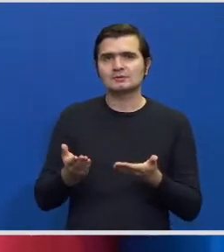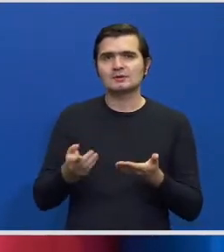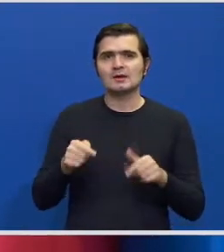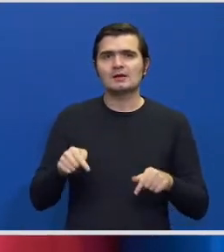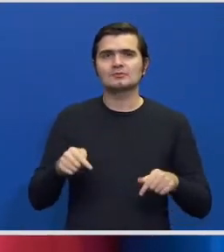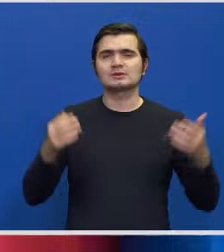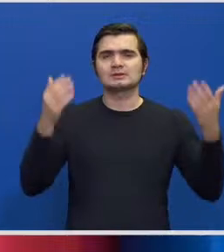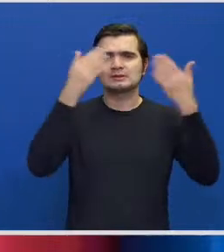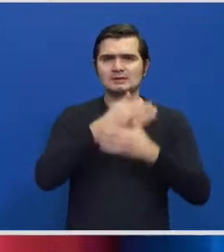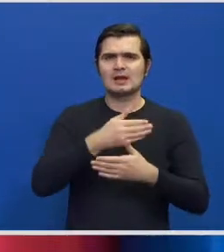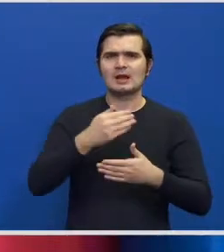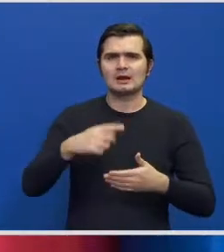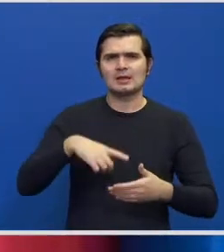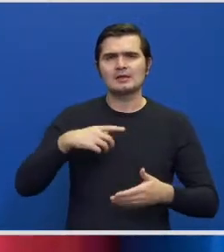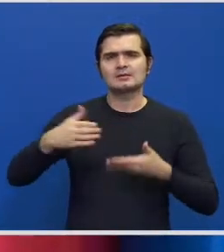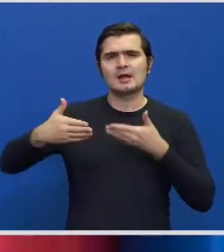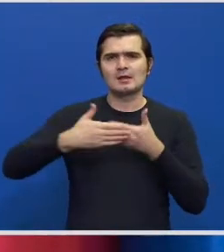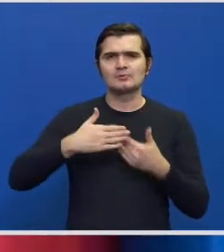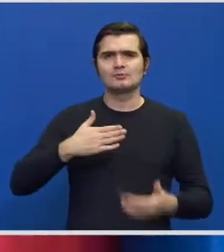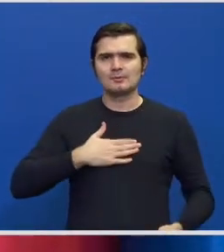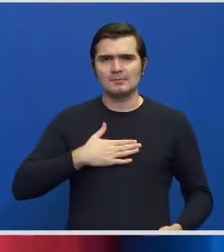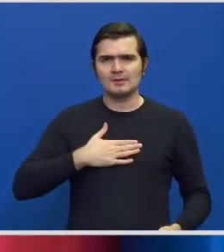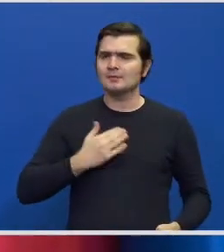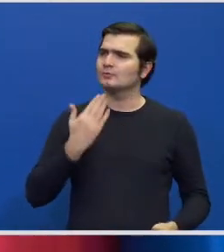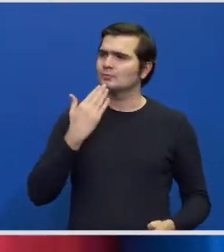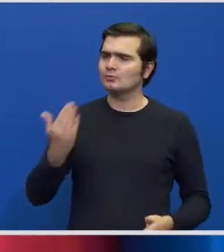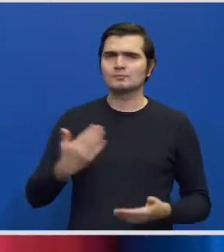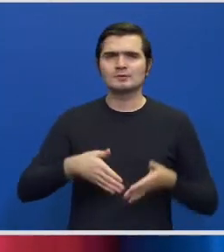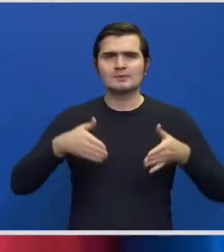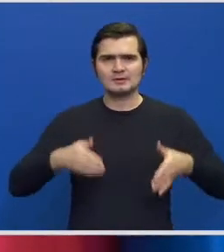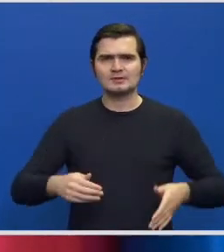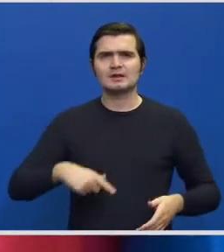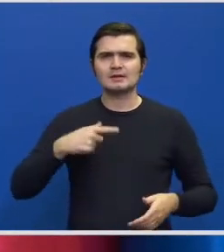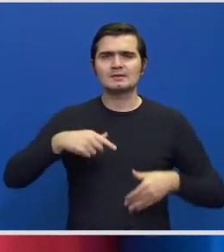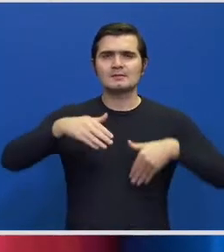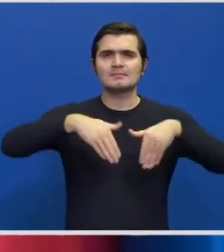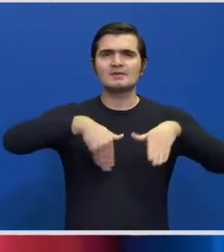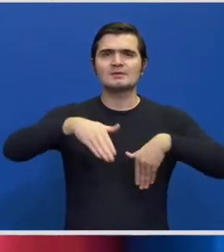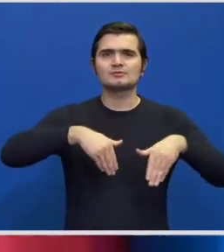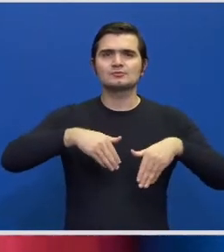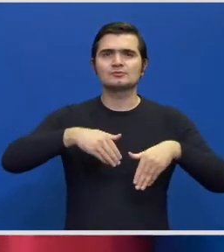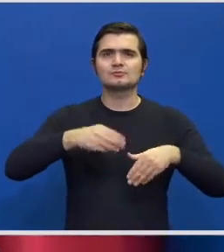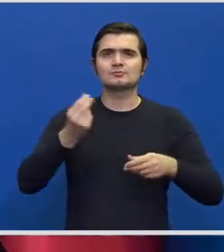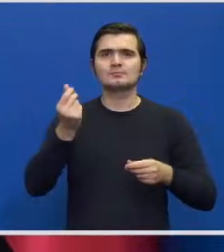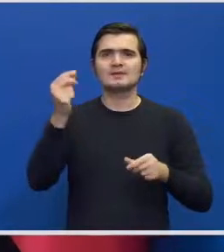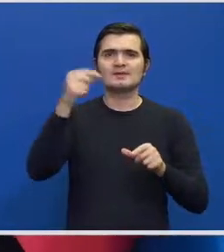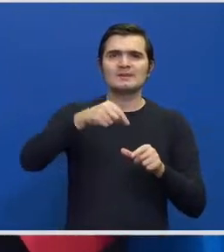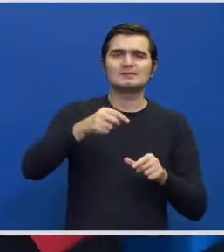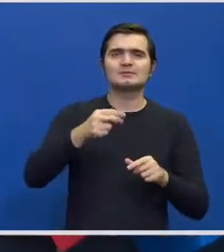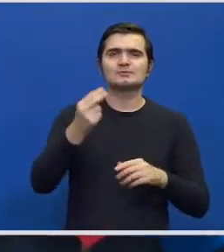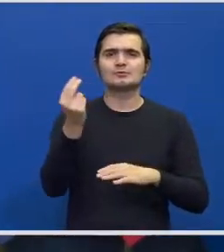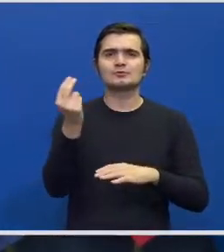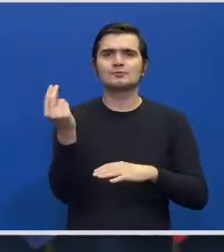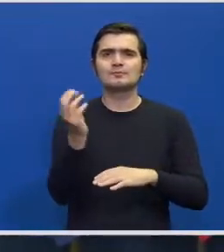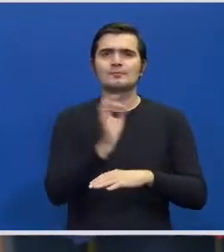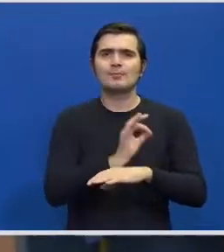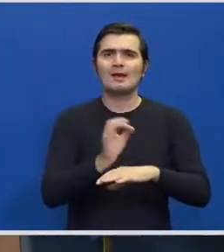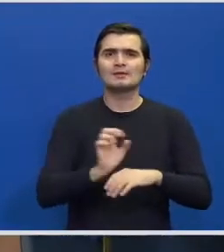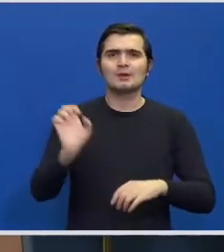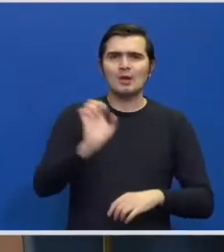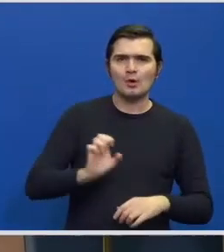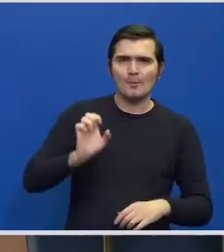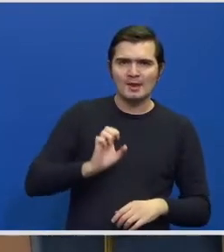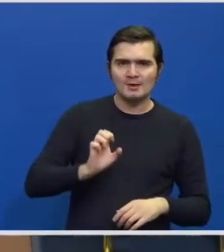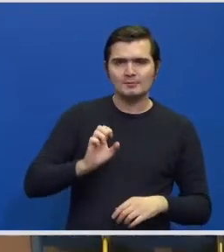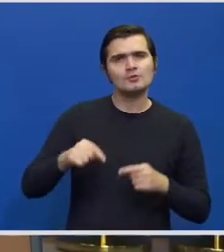europene, motiv pentru care în această seară, alături de mine și mulțumesc pentru prezență, se află Ministrul Investițiilor și